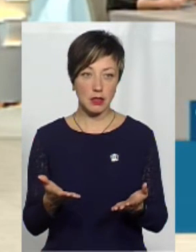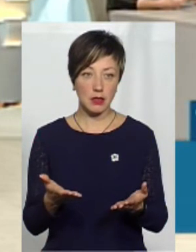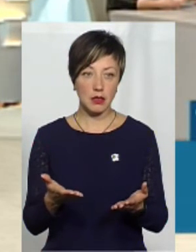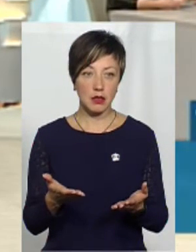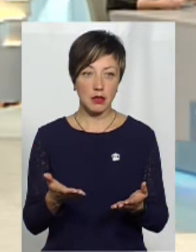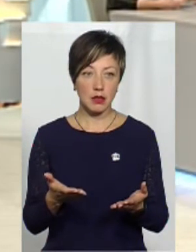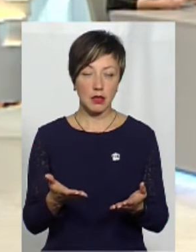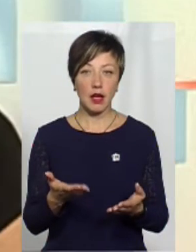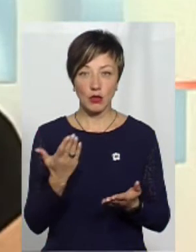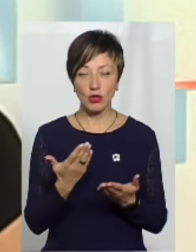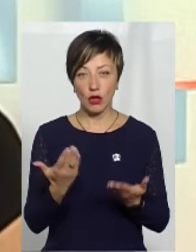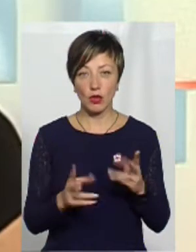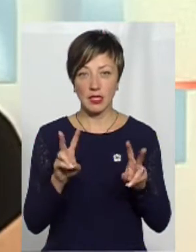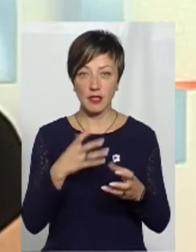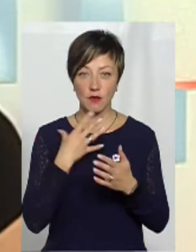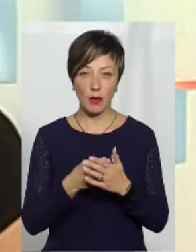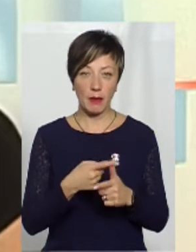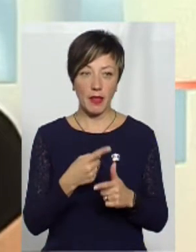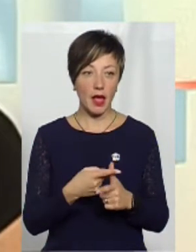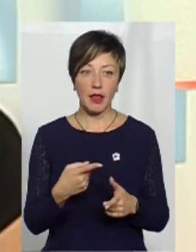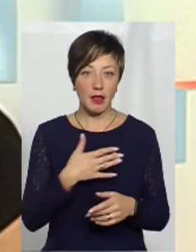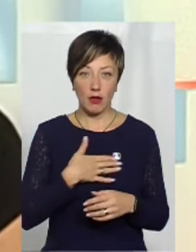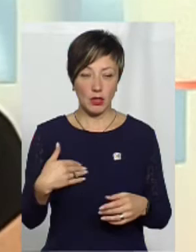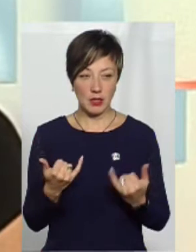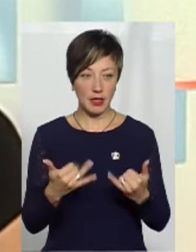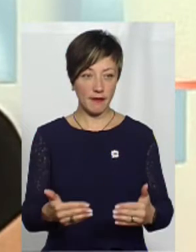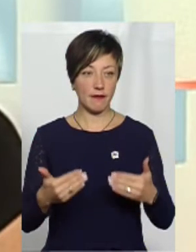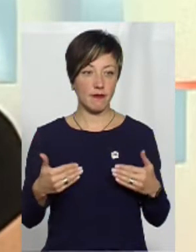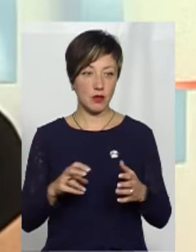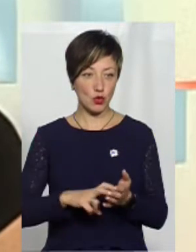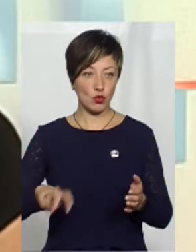якщо називати своїми іменами, які не збираються на даний момент